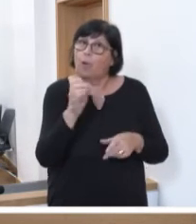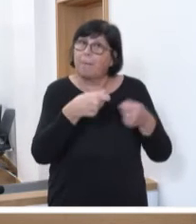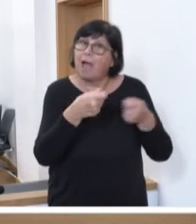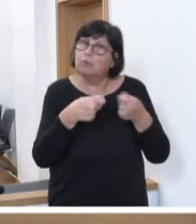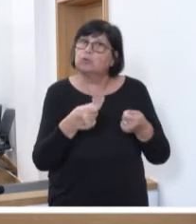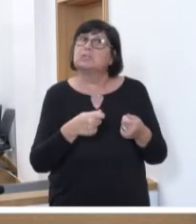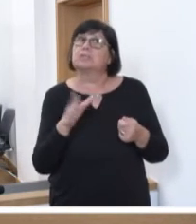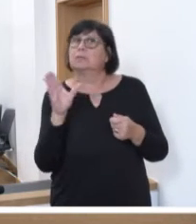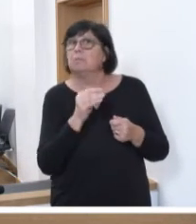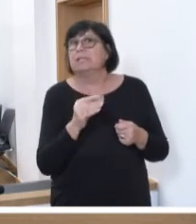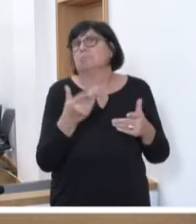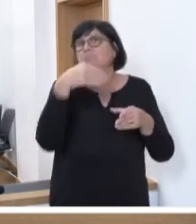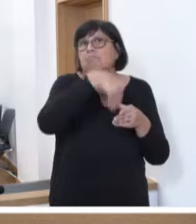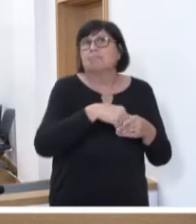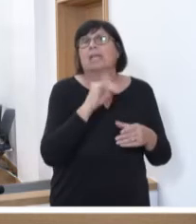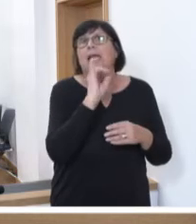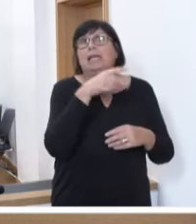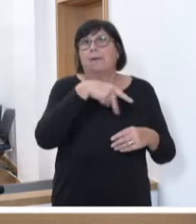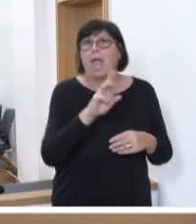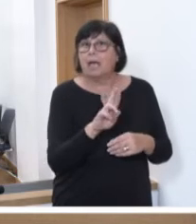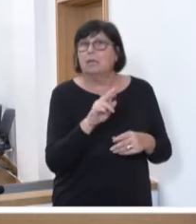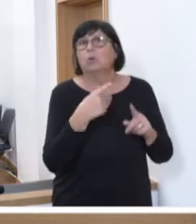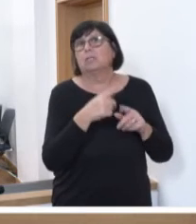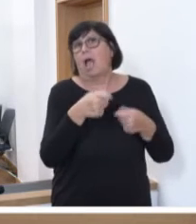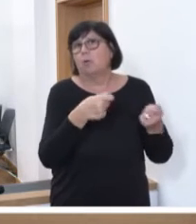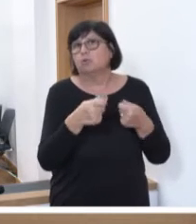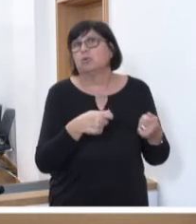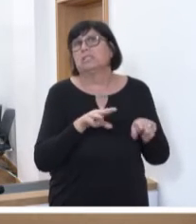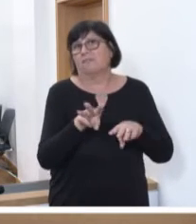unter Hinzuziehung der Mitglieder des IPR und des Ausschusses für Wirtschaft,